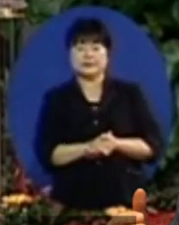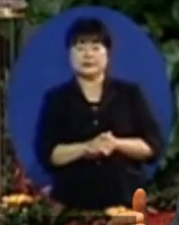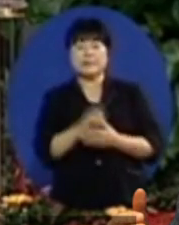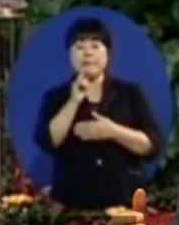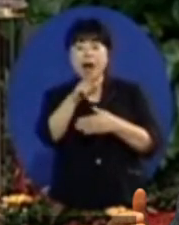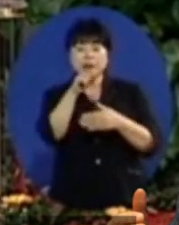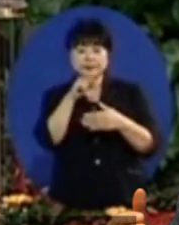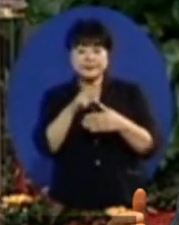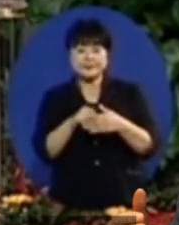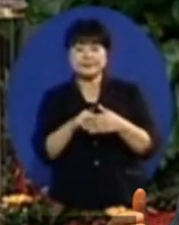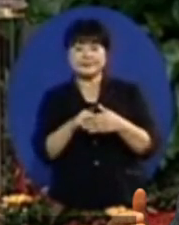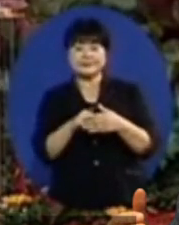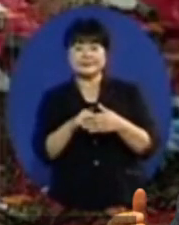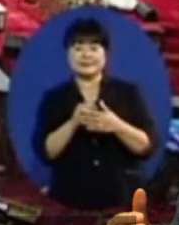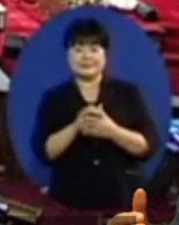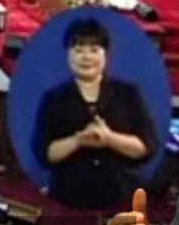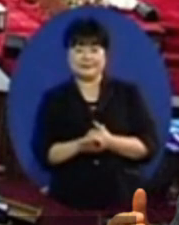마음을